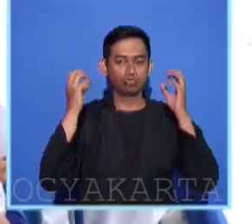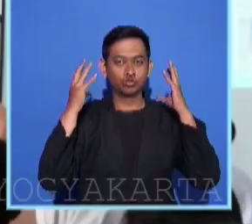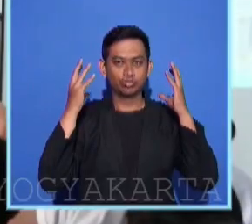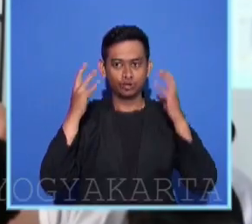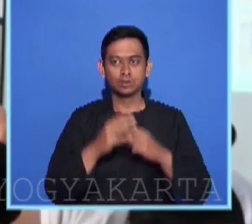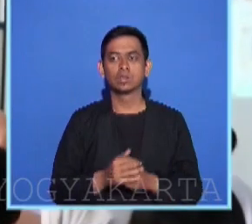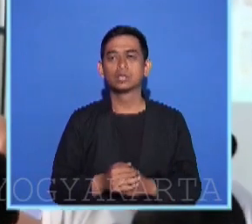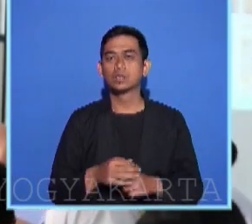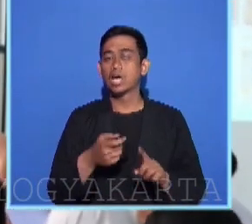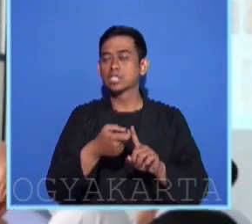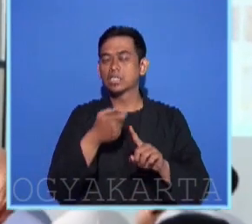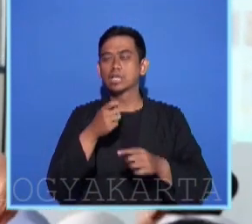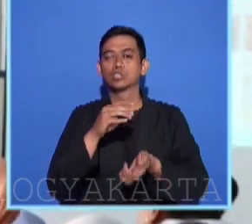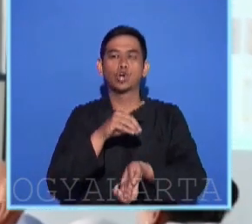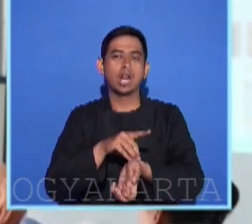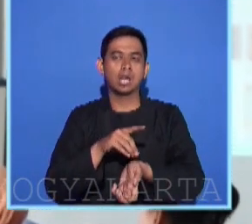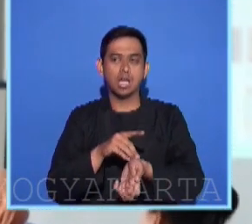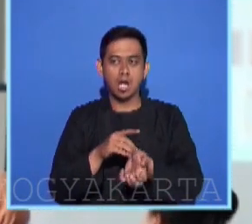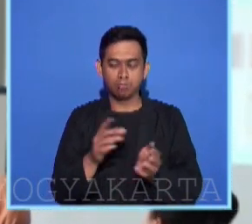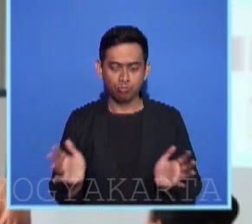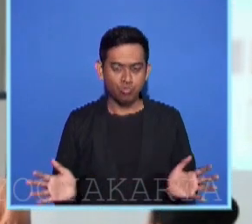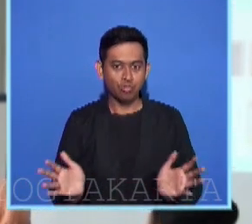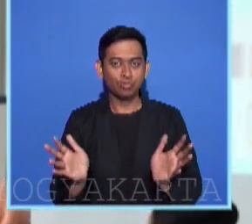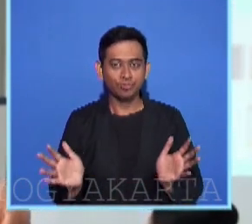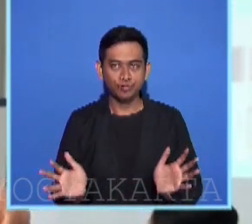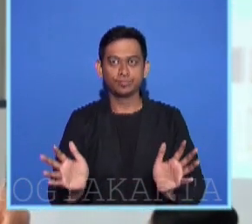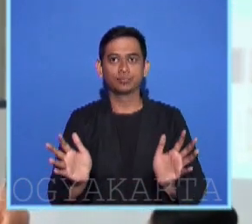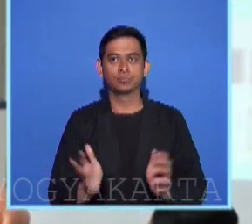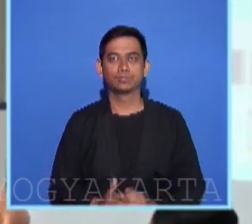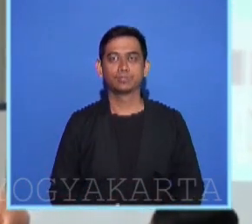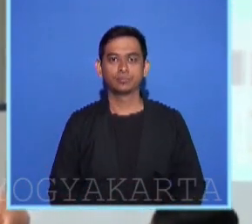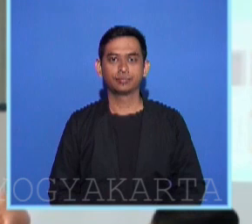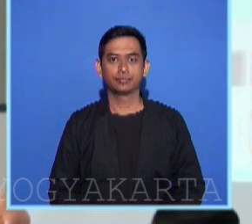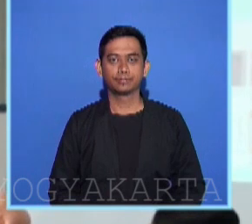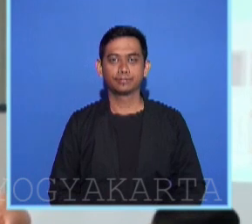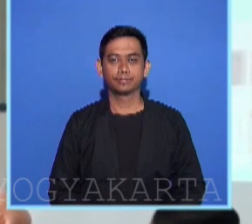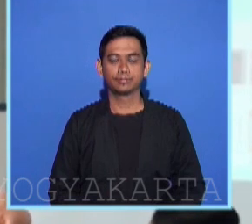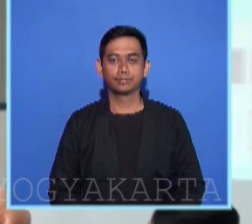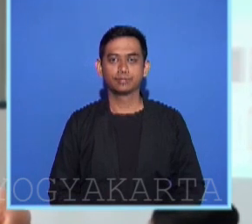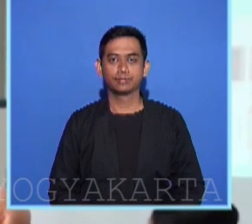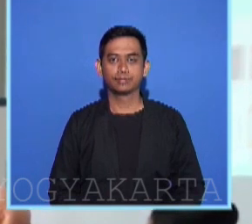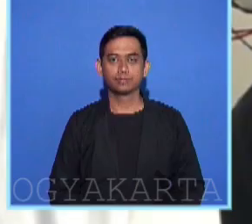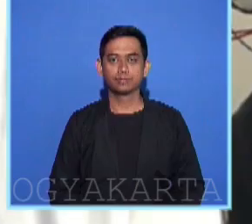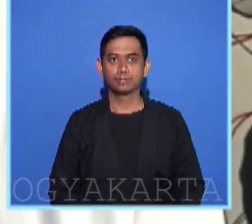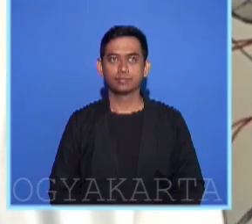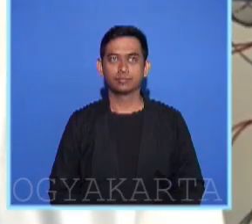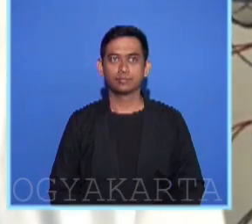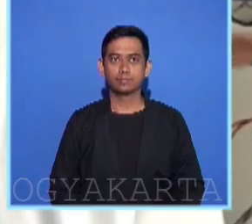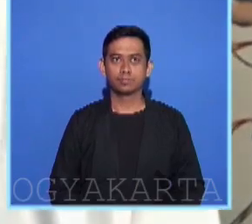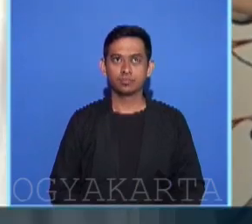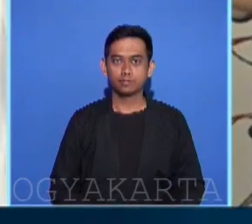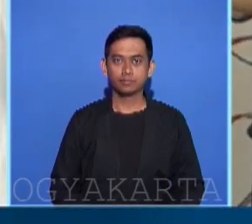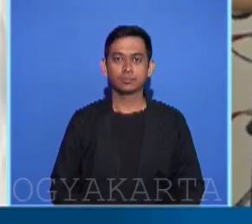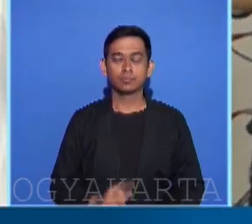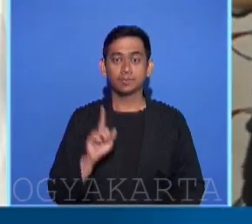Departemen alumni dan perhimpunan dokter spesialis THT KL fkk MK UGM Yogyakarta